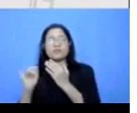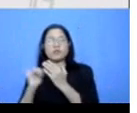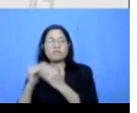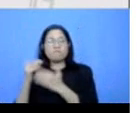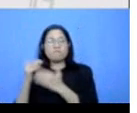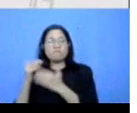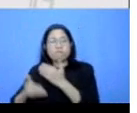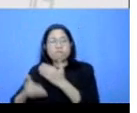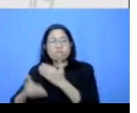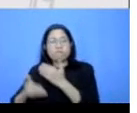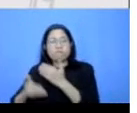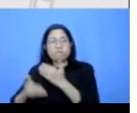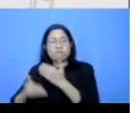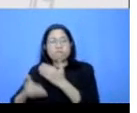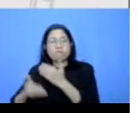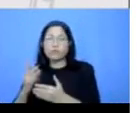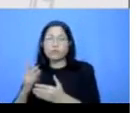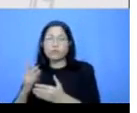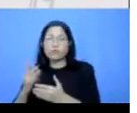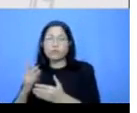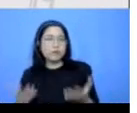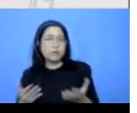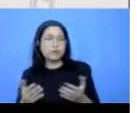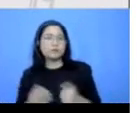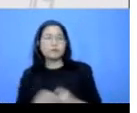apa.